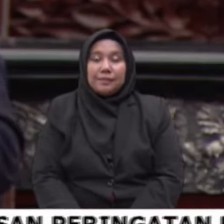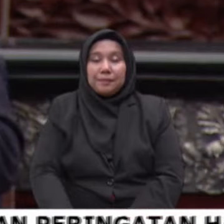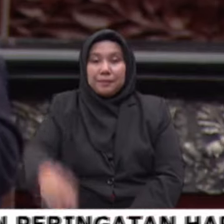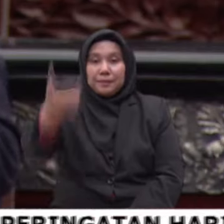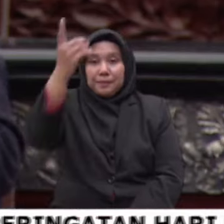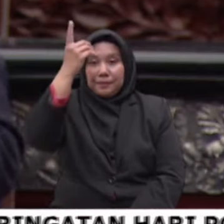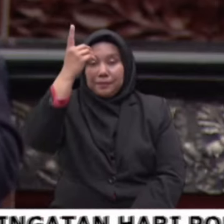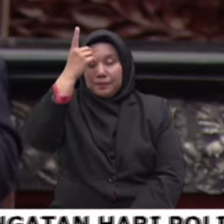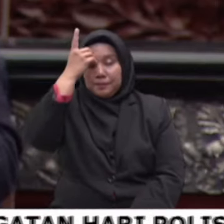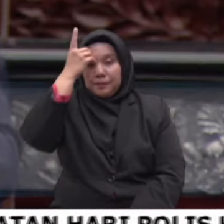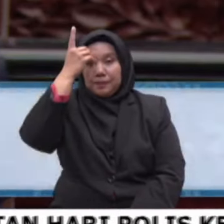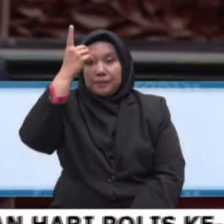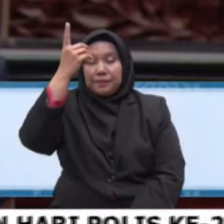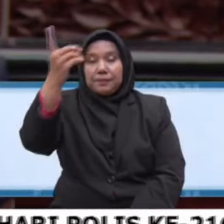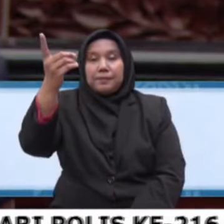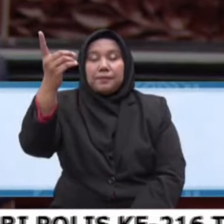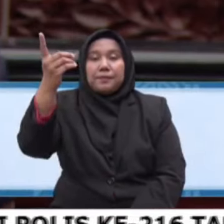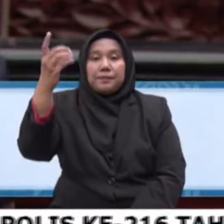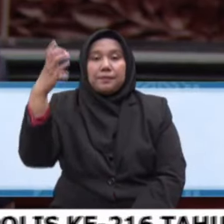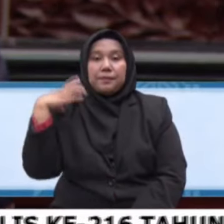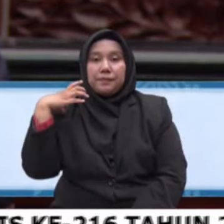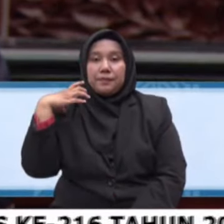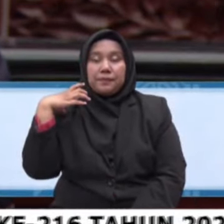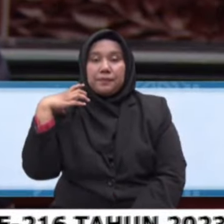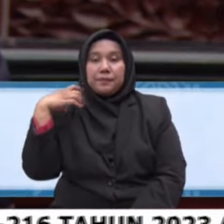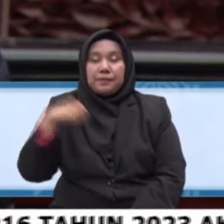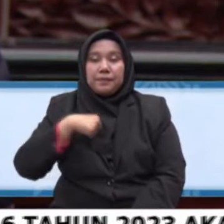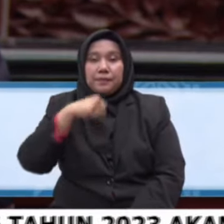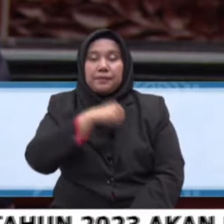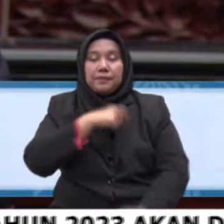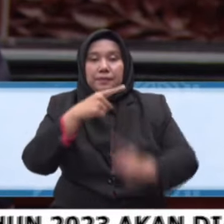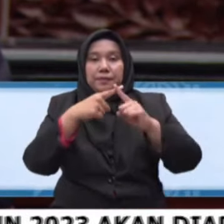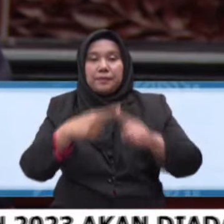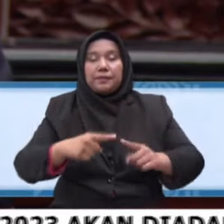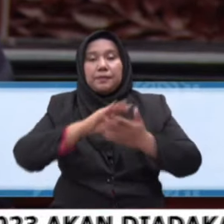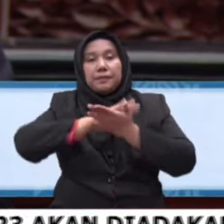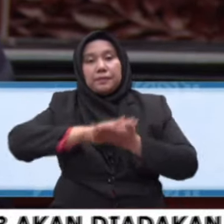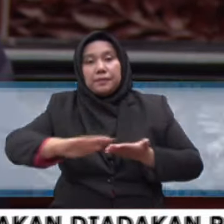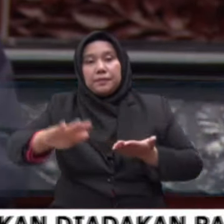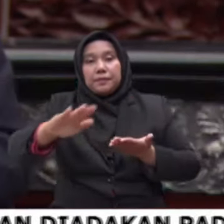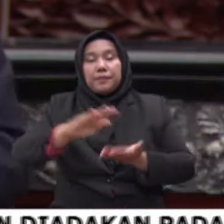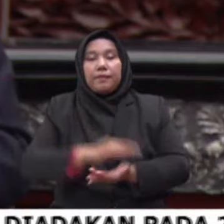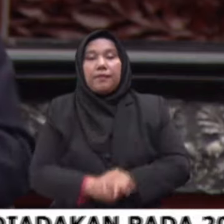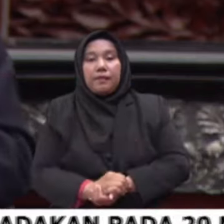Datuk Pengerusi, ahli dewan yang saya muliakan.